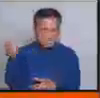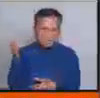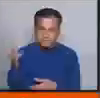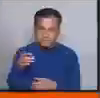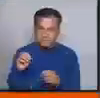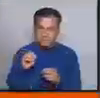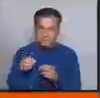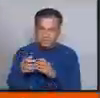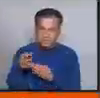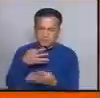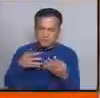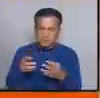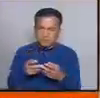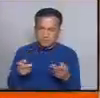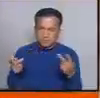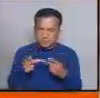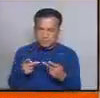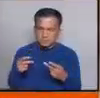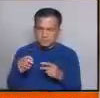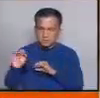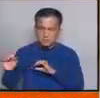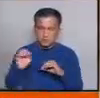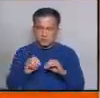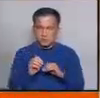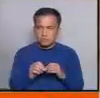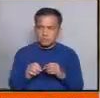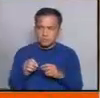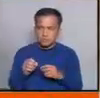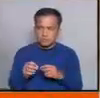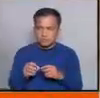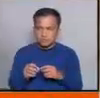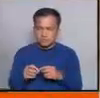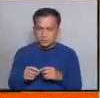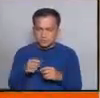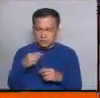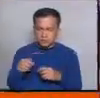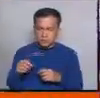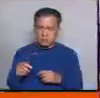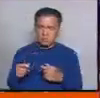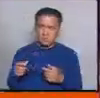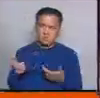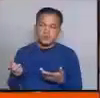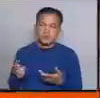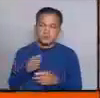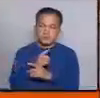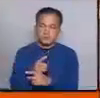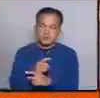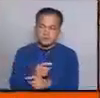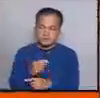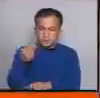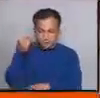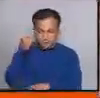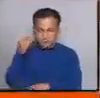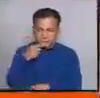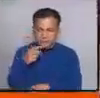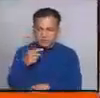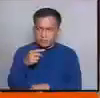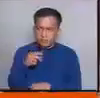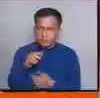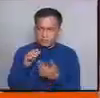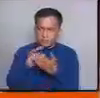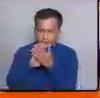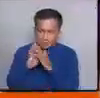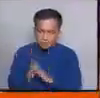walang paikisama sa lugar, may kanya-kanya silang, ano, siguro ma'am, may mga namumungalitan na. Depensa naman ni Haluber, pampakalma niya